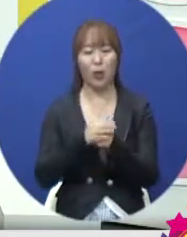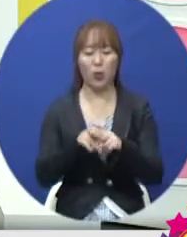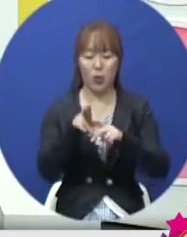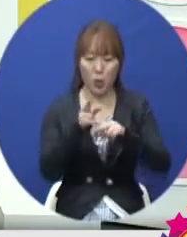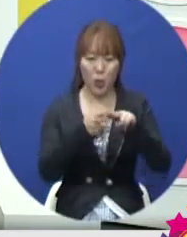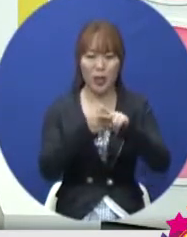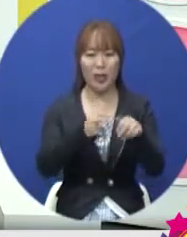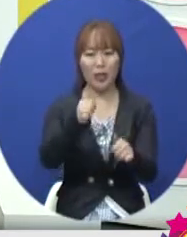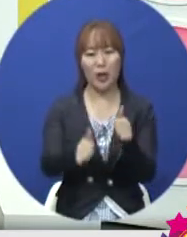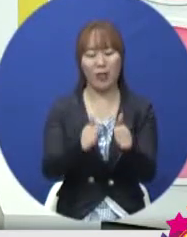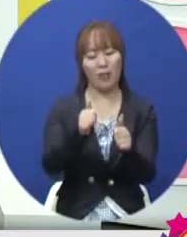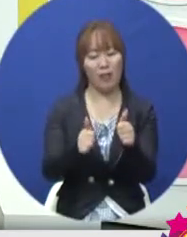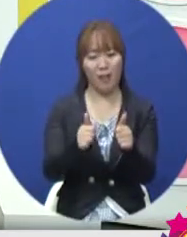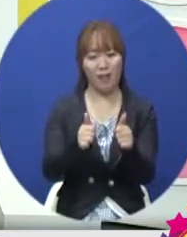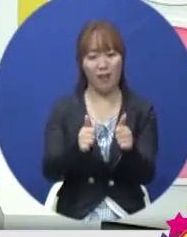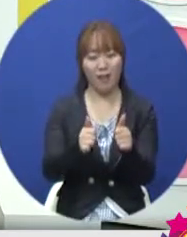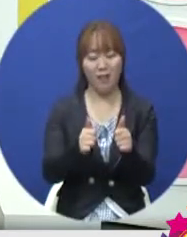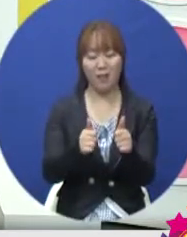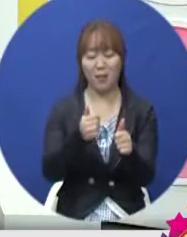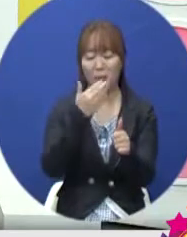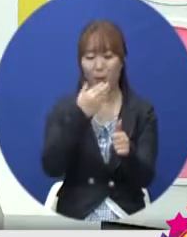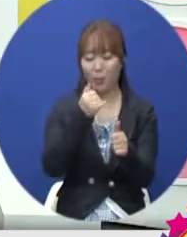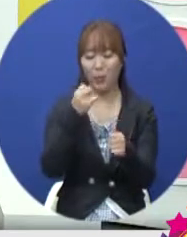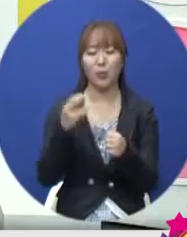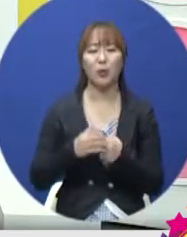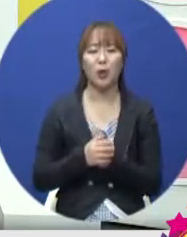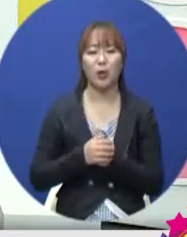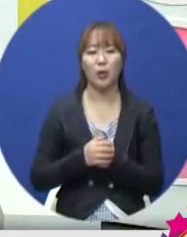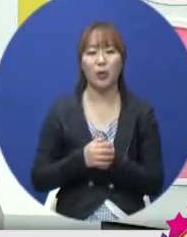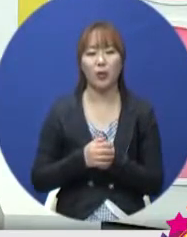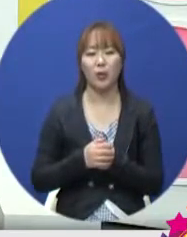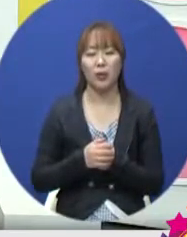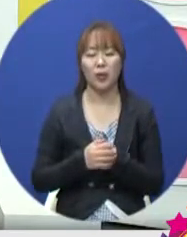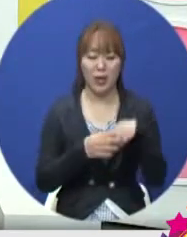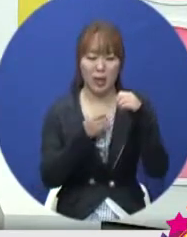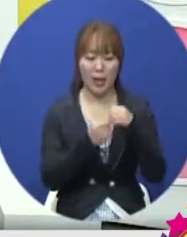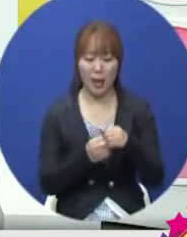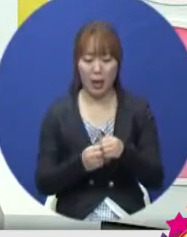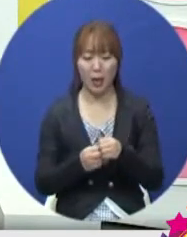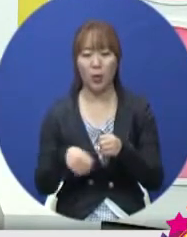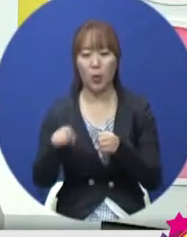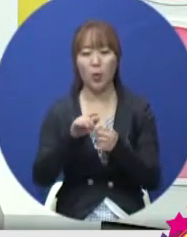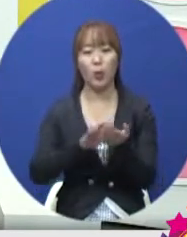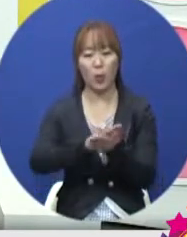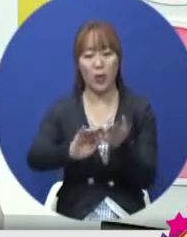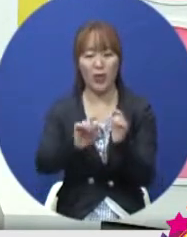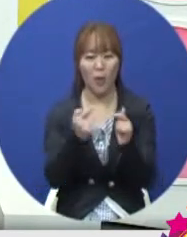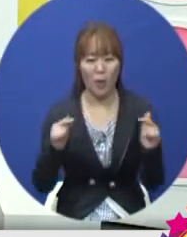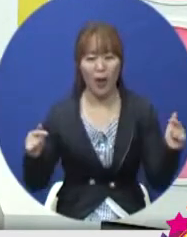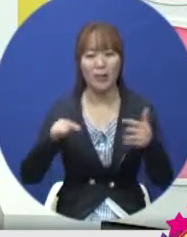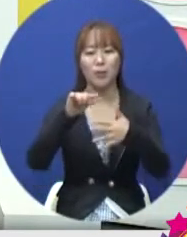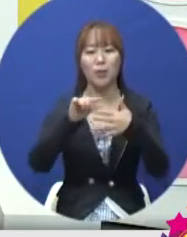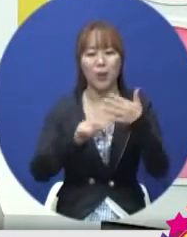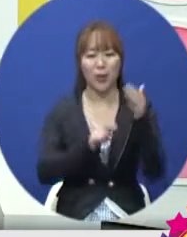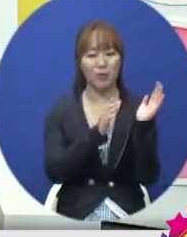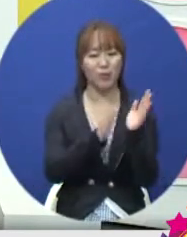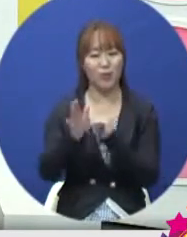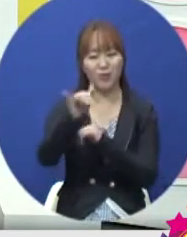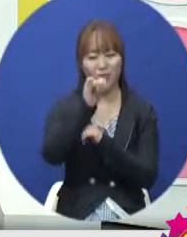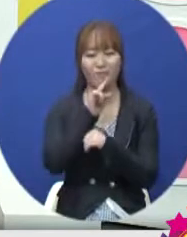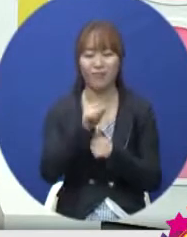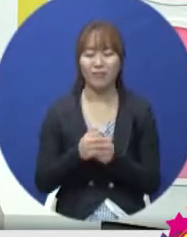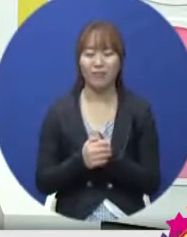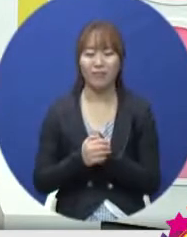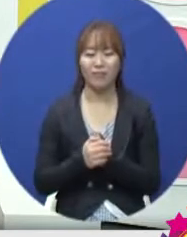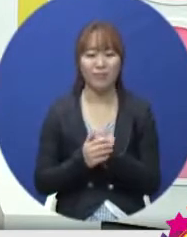요리 경연대, 네. 복분자로 하는 요리 경연대, 또 향토 놀이터 등 다채로운 프로그램을 또 마련했다고